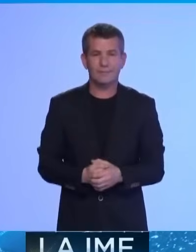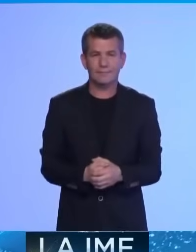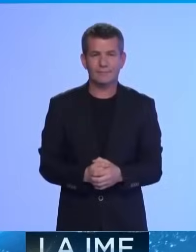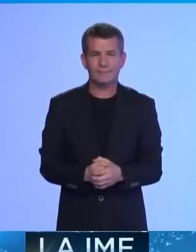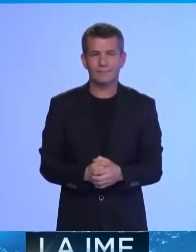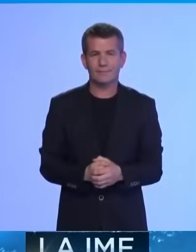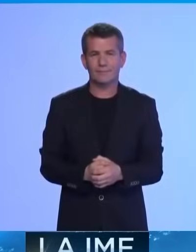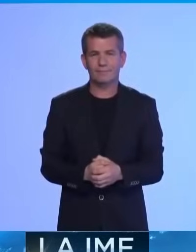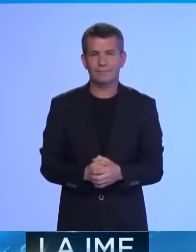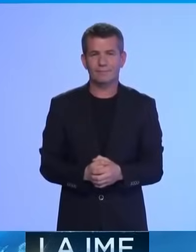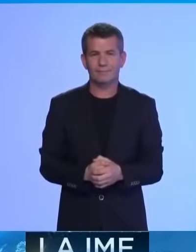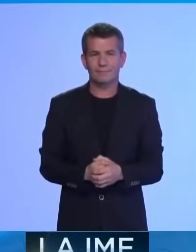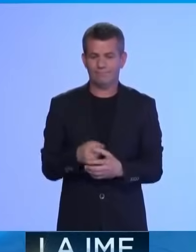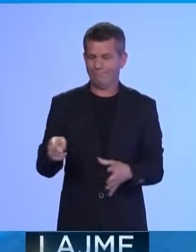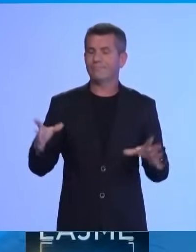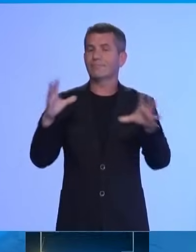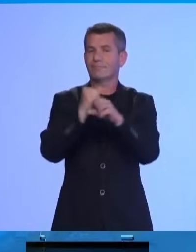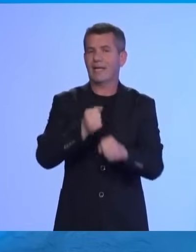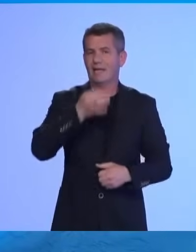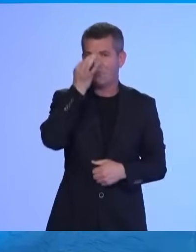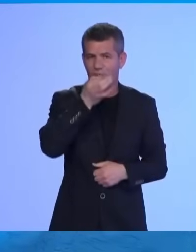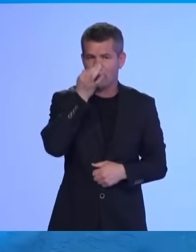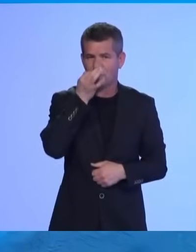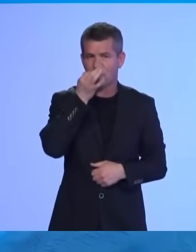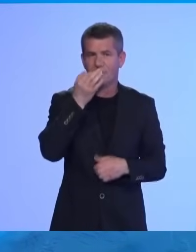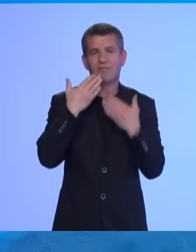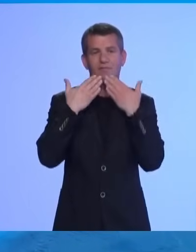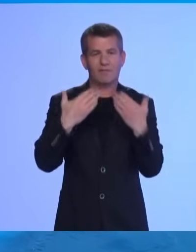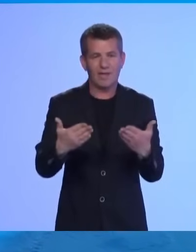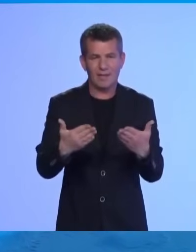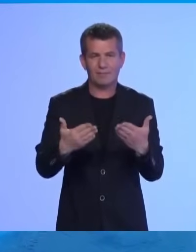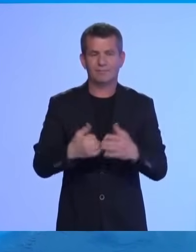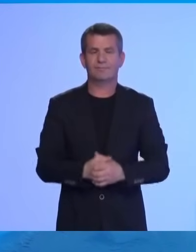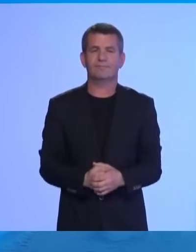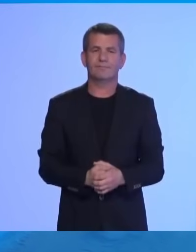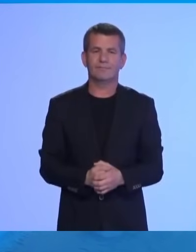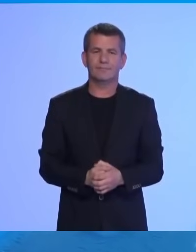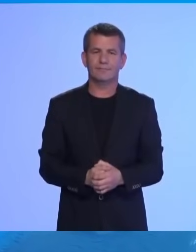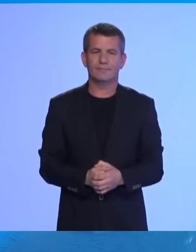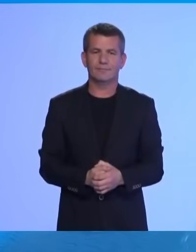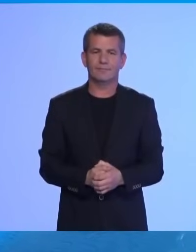Kaq për këtë edicion, lajmë është të ndërruar shikues, faleminderit që na ndoqët, miru pafshim.